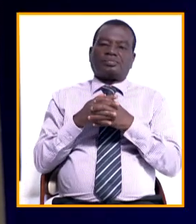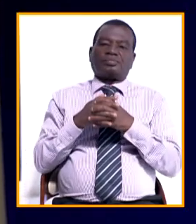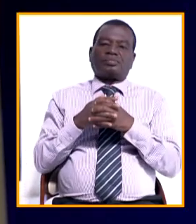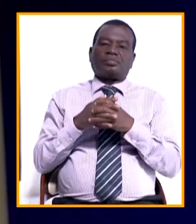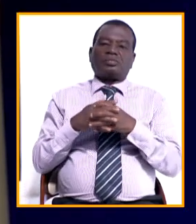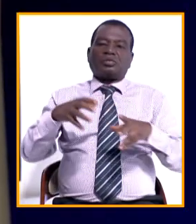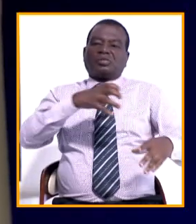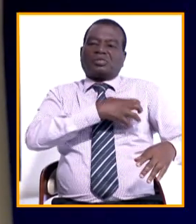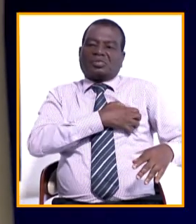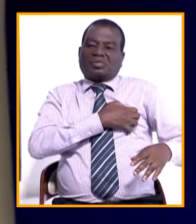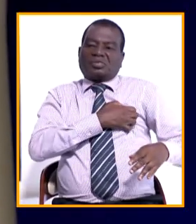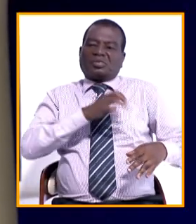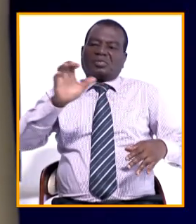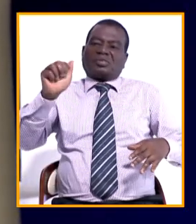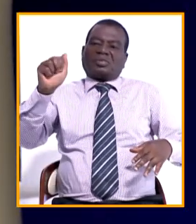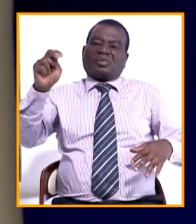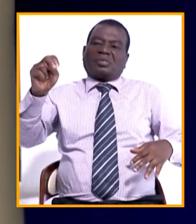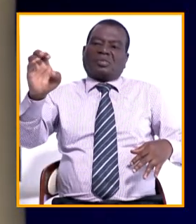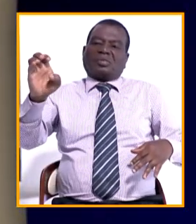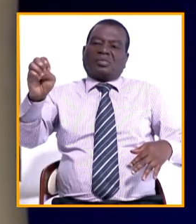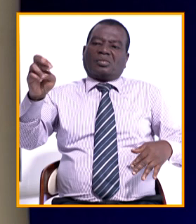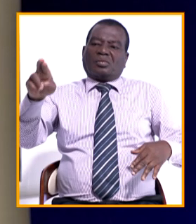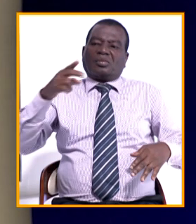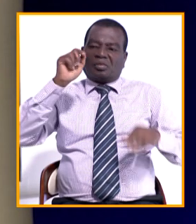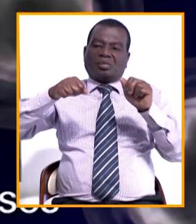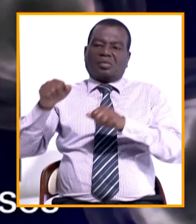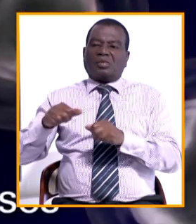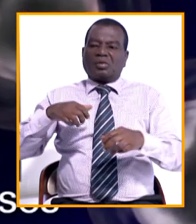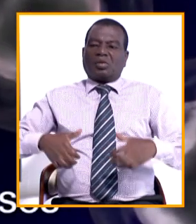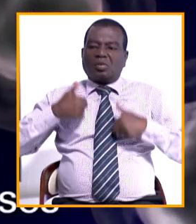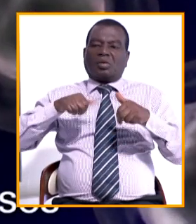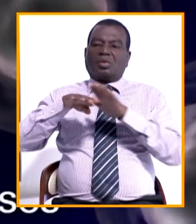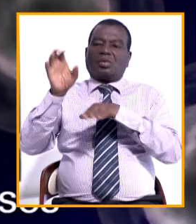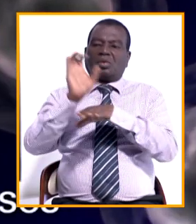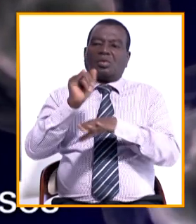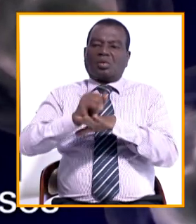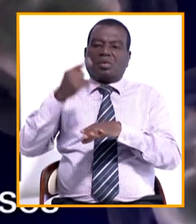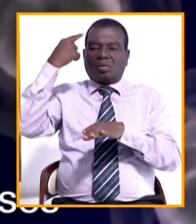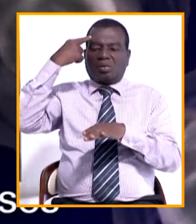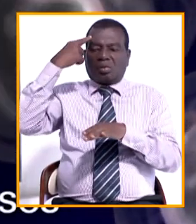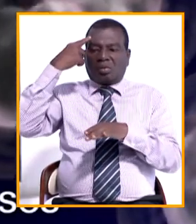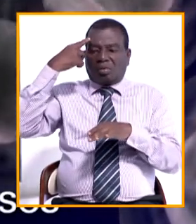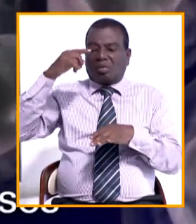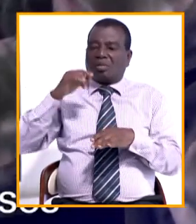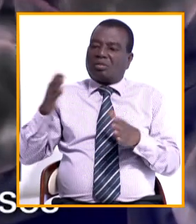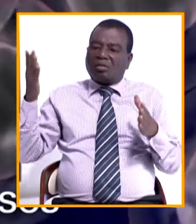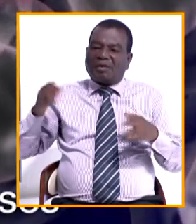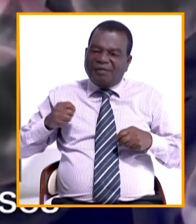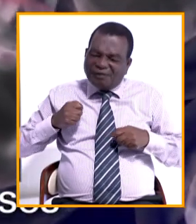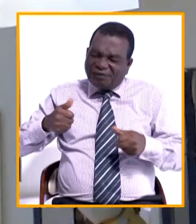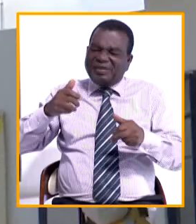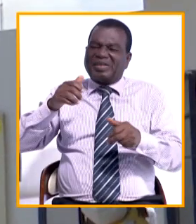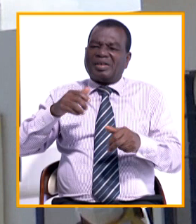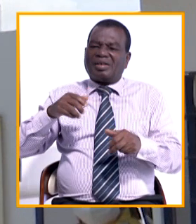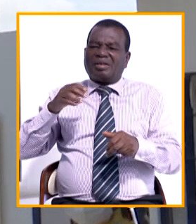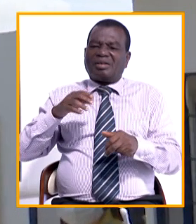Le cancer du sein peut être efficacement traité aujourd'hui en Côte d'Ivoire, pourvu qu'il soit dépisté le plus